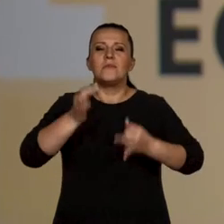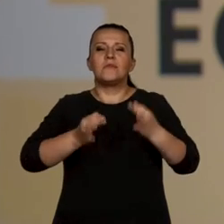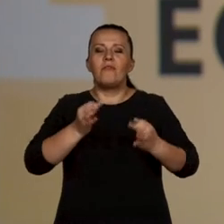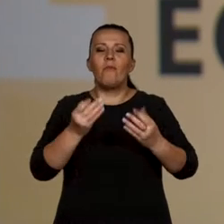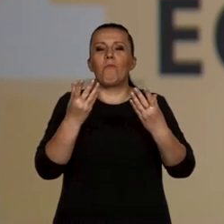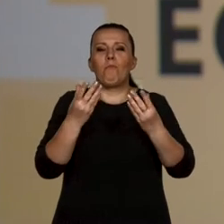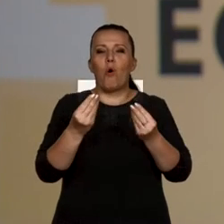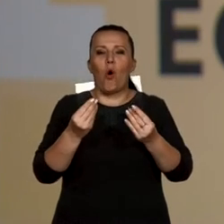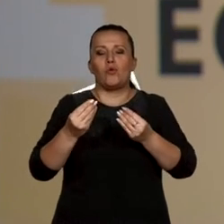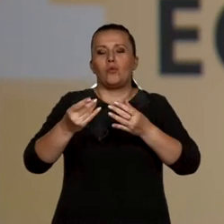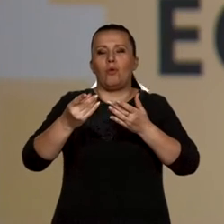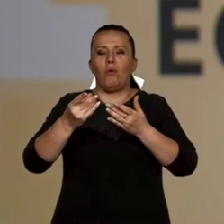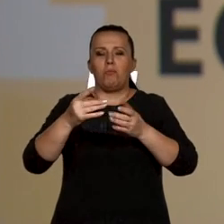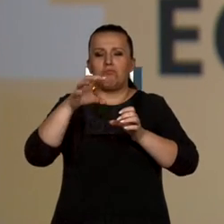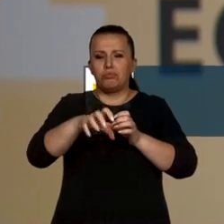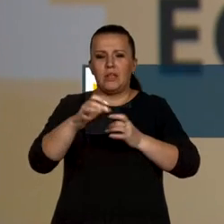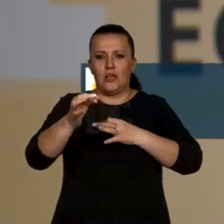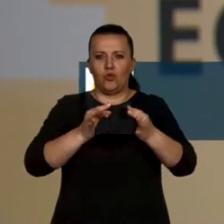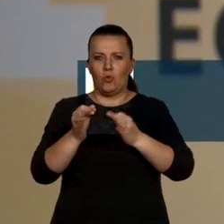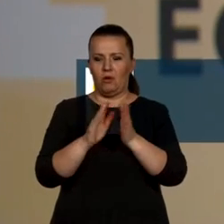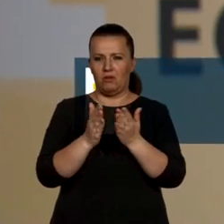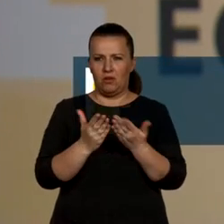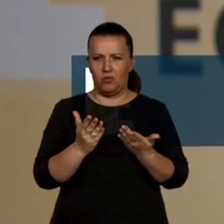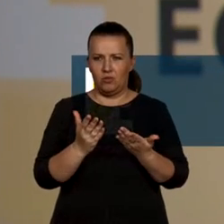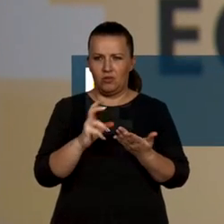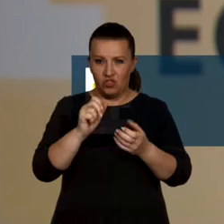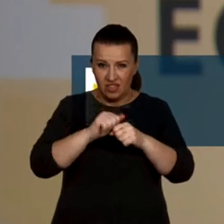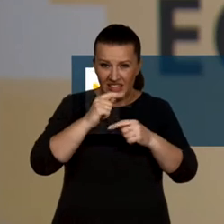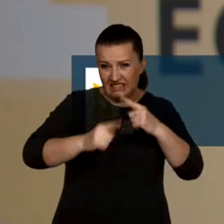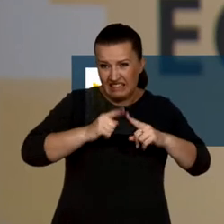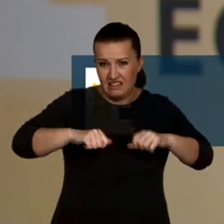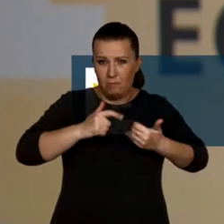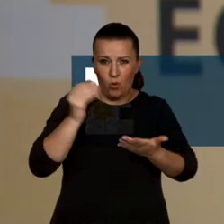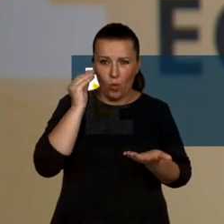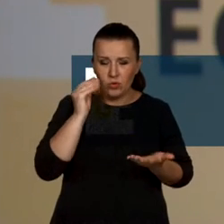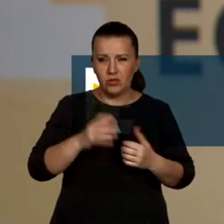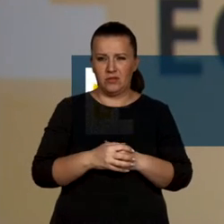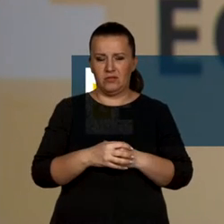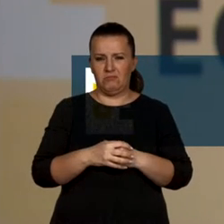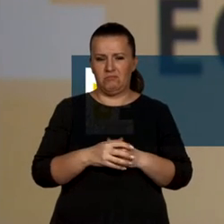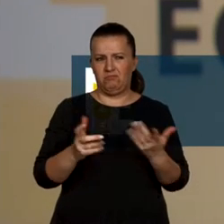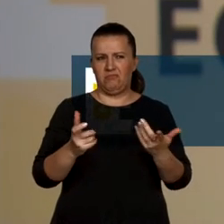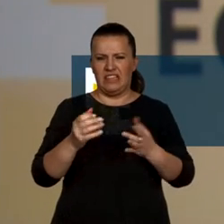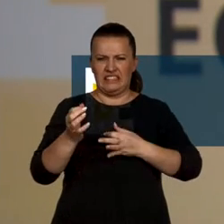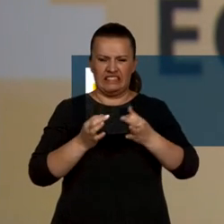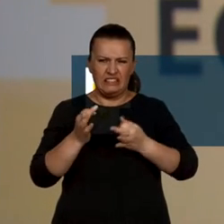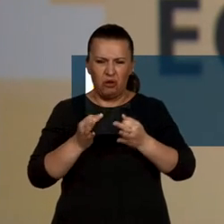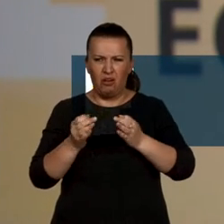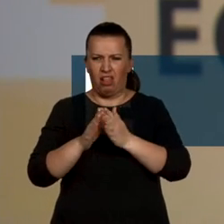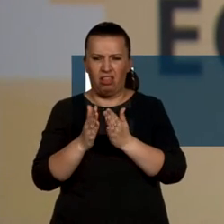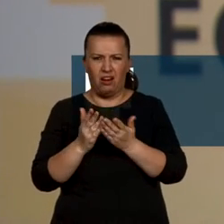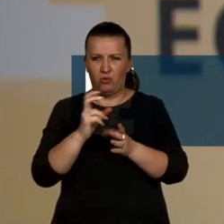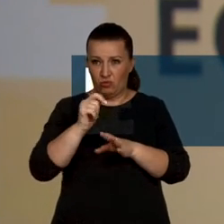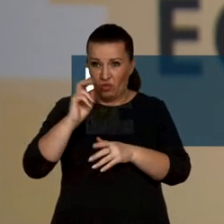Zastanawiamy się, po co nam historia literatury. Czyż jest sens, żeby się jej uczyć? Co nas może interesować,